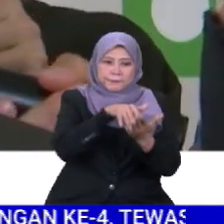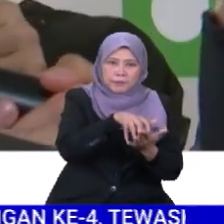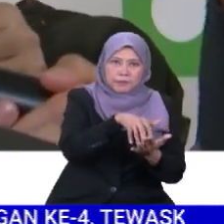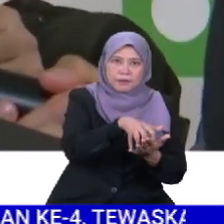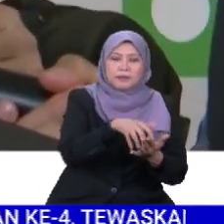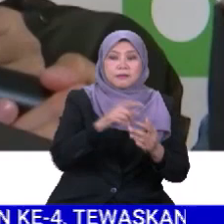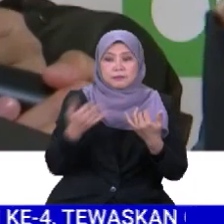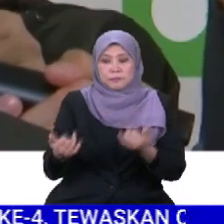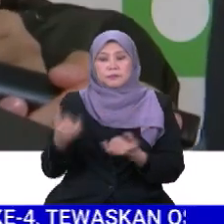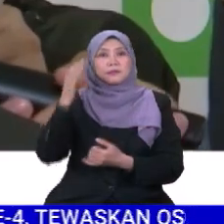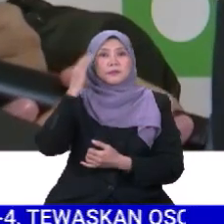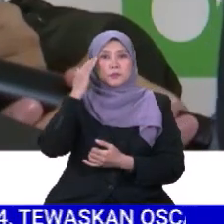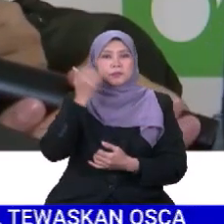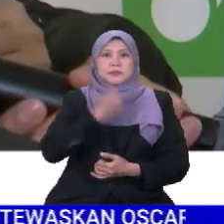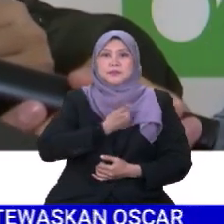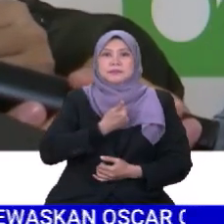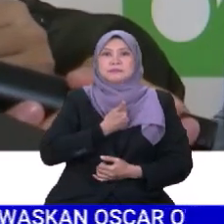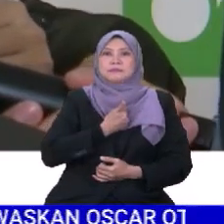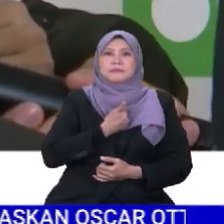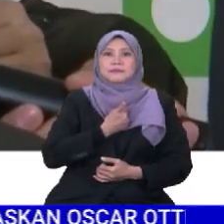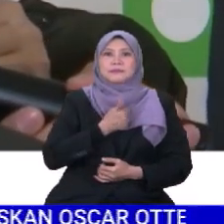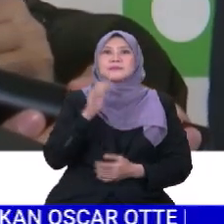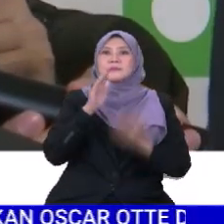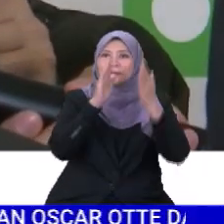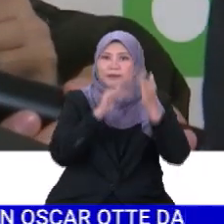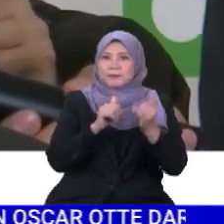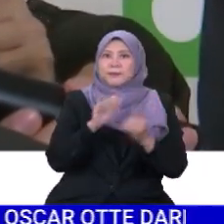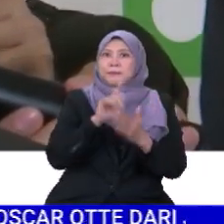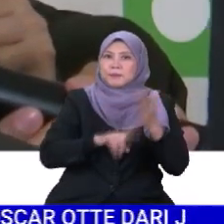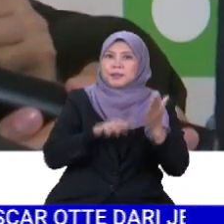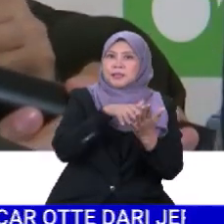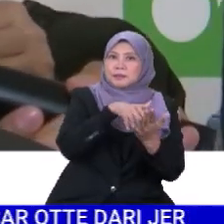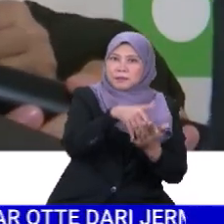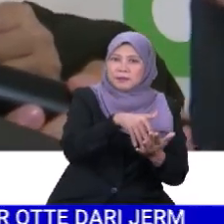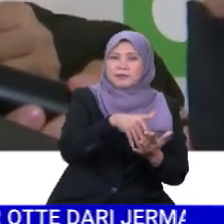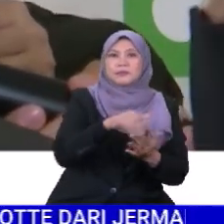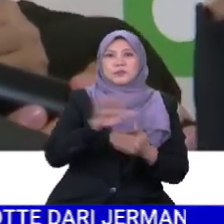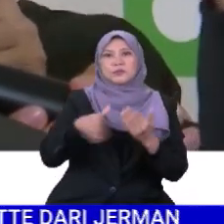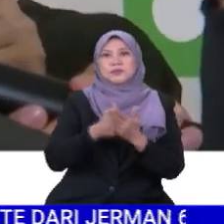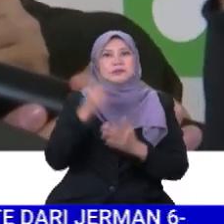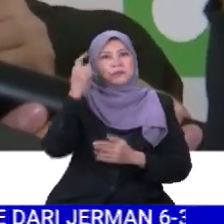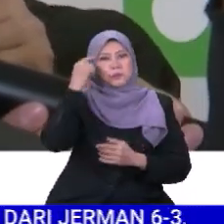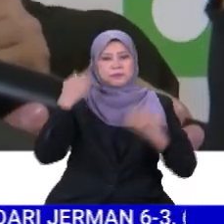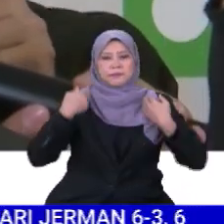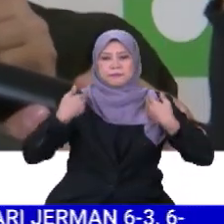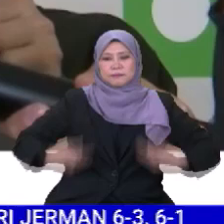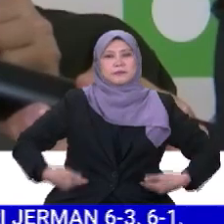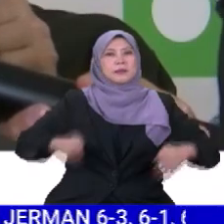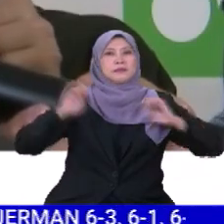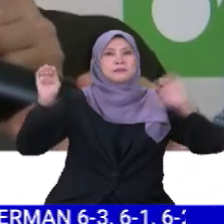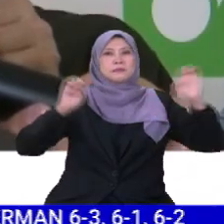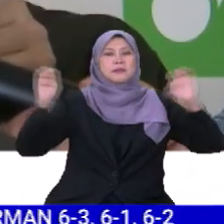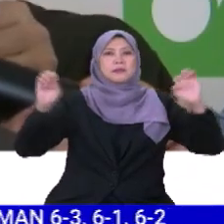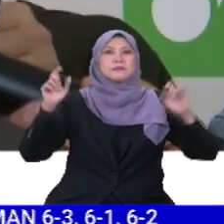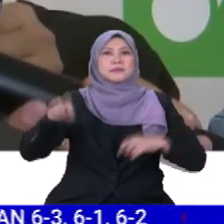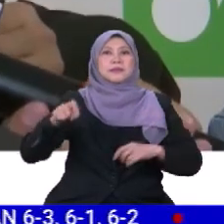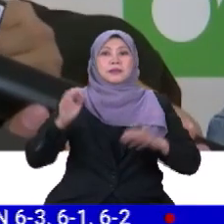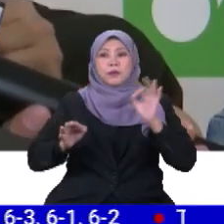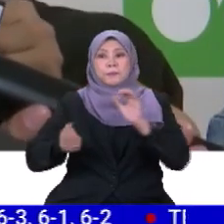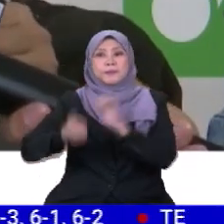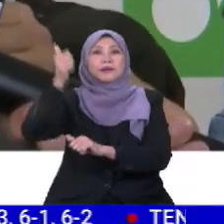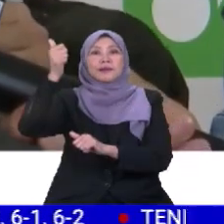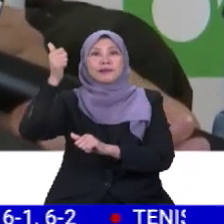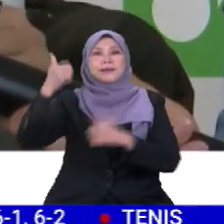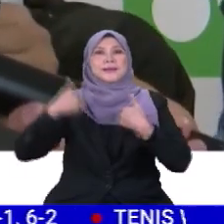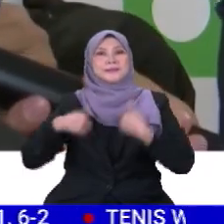sekarang status, saya tahu dia tahu sendiri lah. And also apa yang dia kurangan, saya tahu semua orang tahu fitness level kan. Baru main satu round, is dia menang,